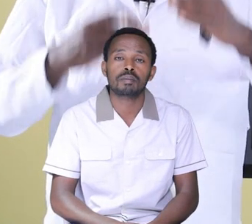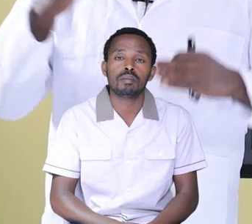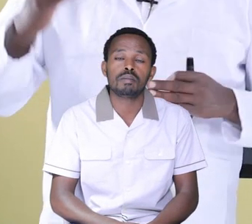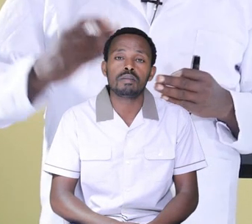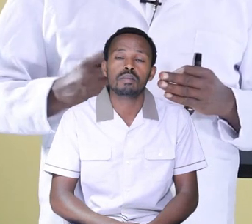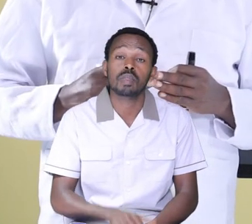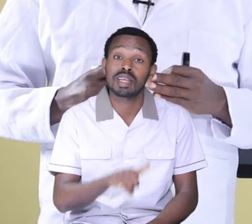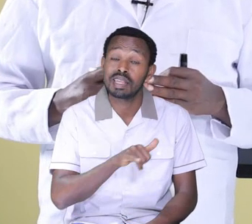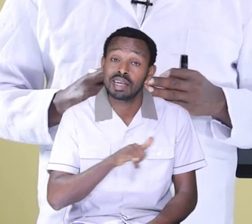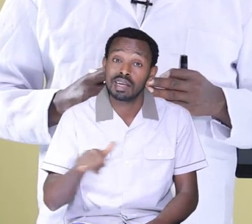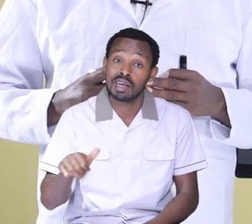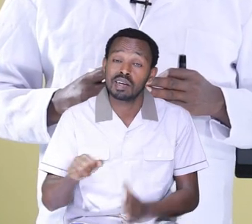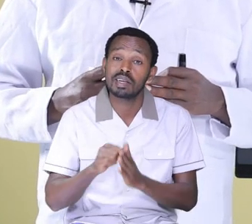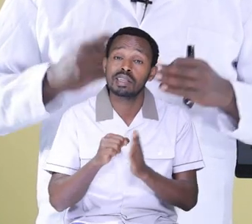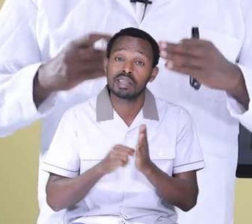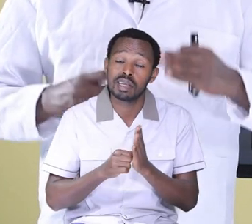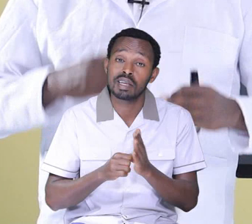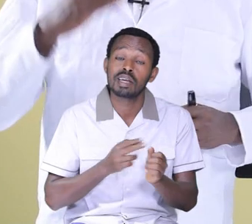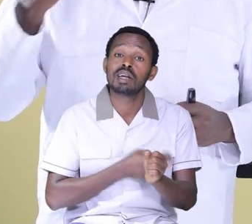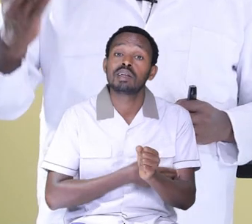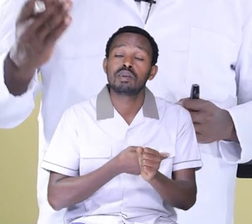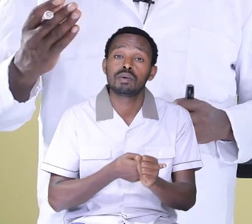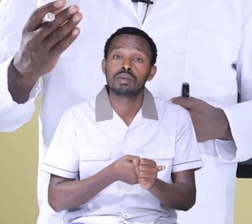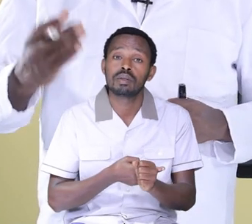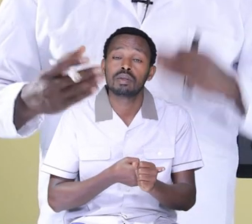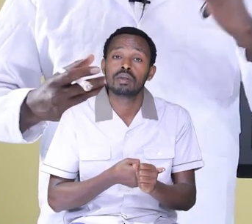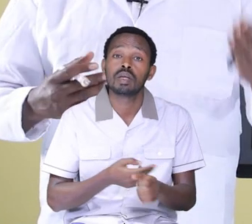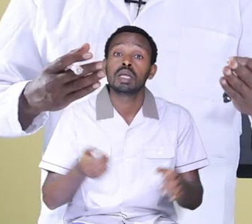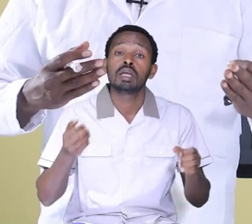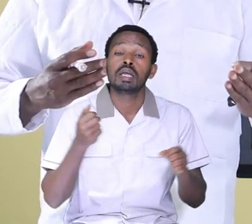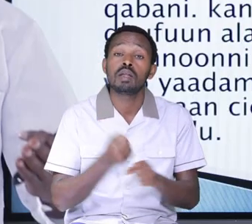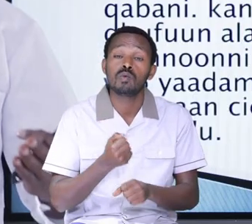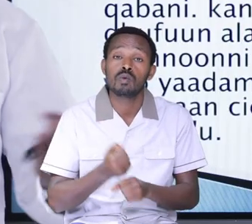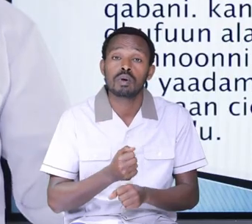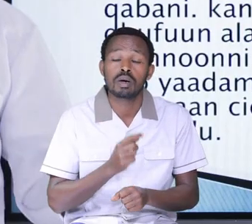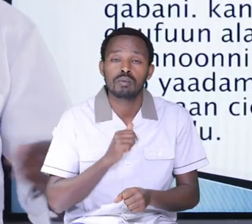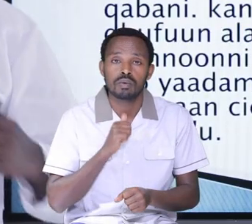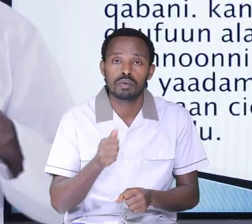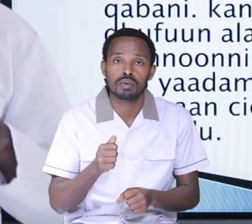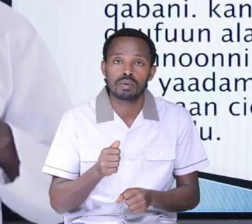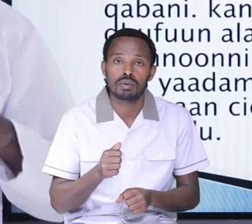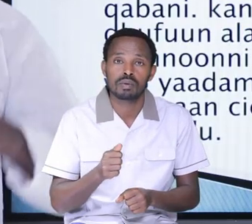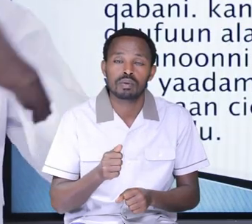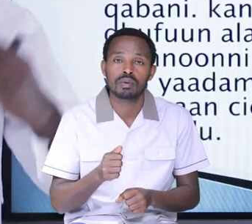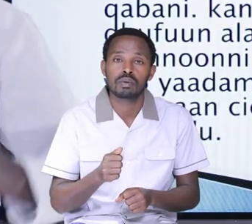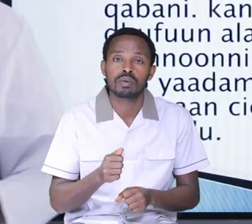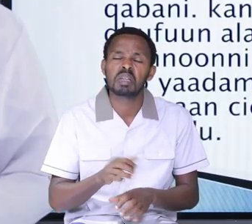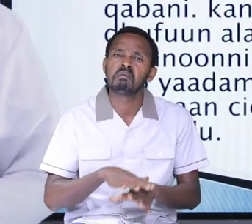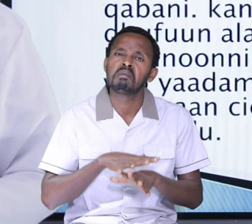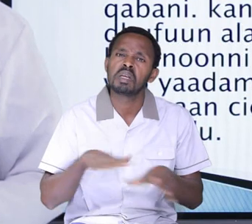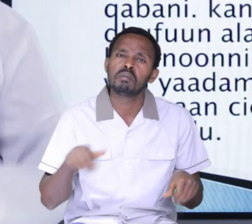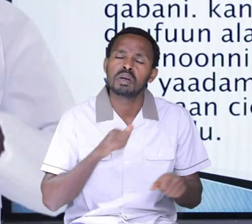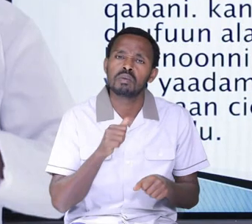Akka seera gitaa'ummaa annisaatti annisaan hin uumamus hin badus garuu qaama tokko irraa gara qaama